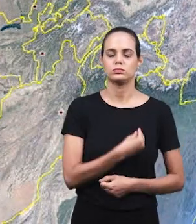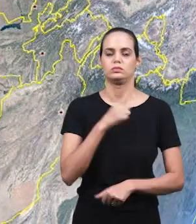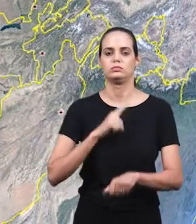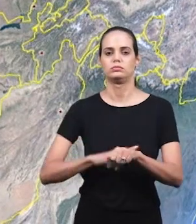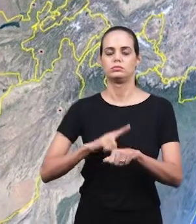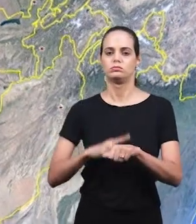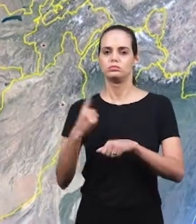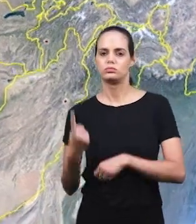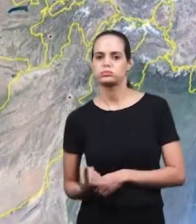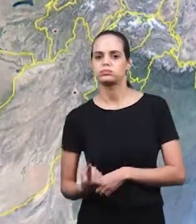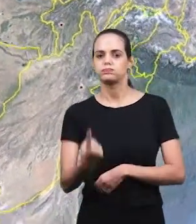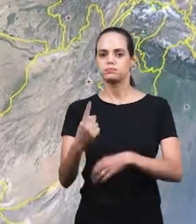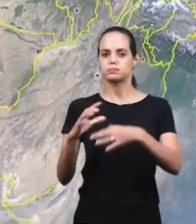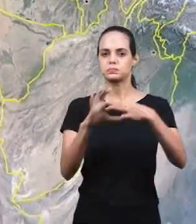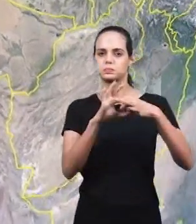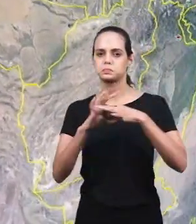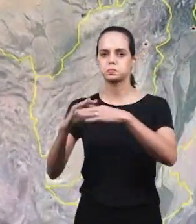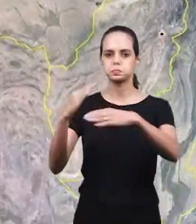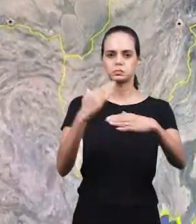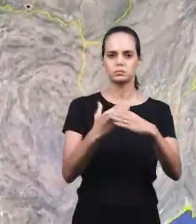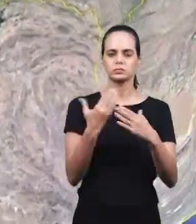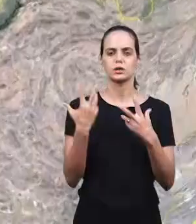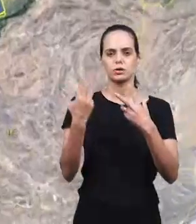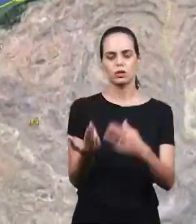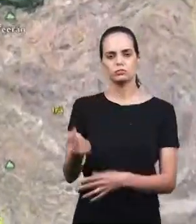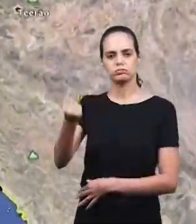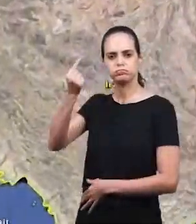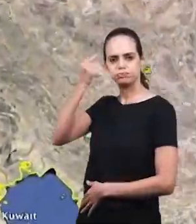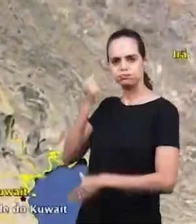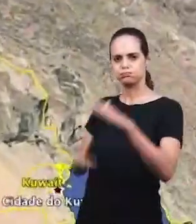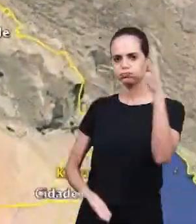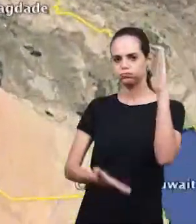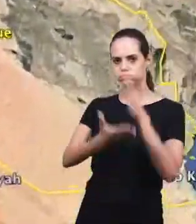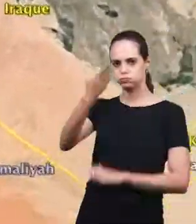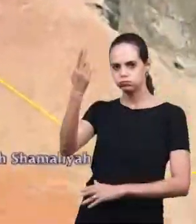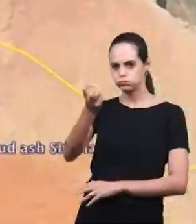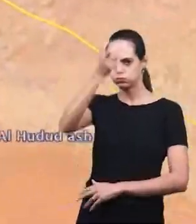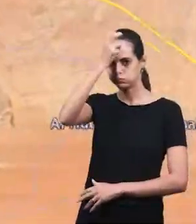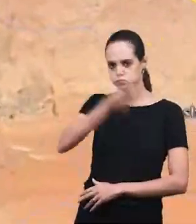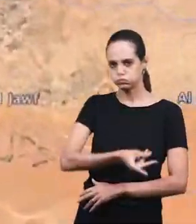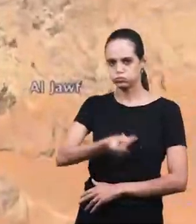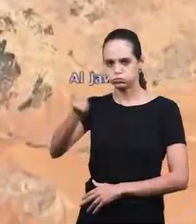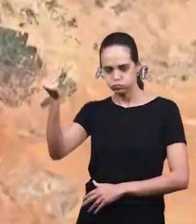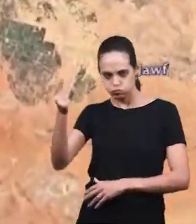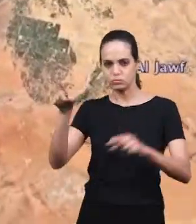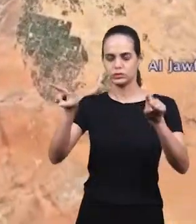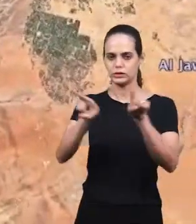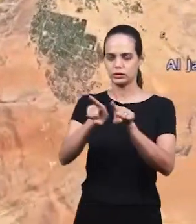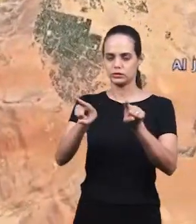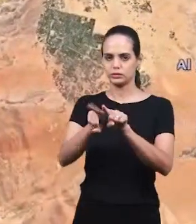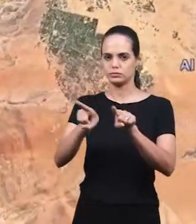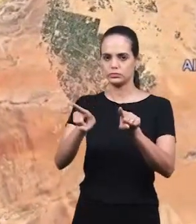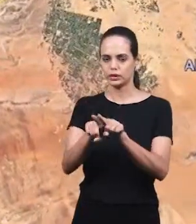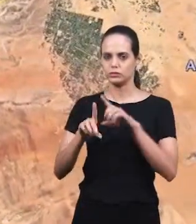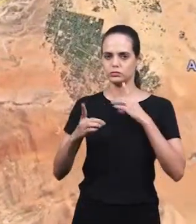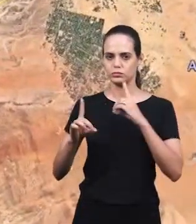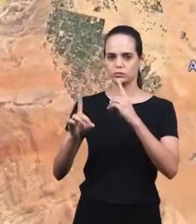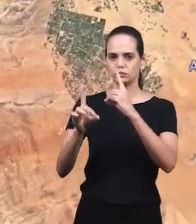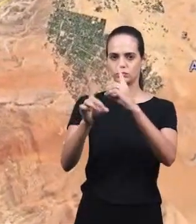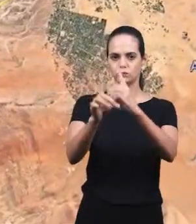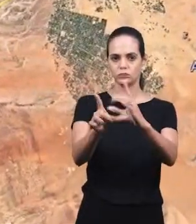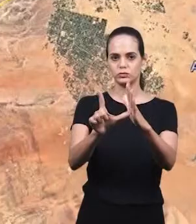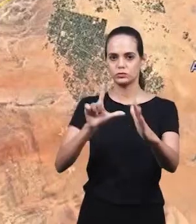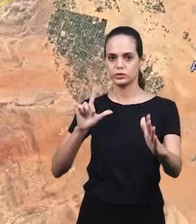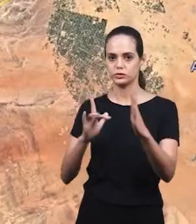un moment d'unité et de communion, comme l'ont vécu les Hébreux à leur sortie d'Égypte et les disciples avec le Seigneur